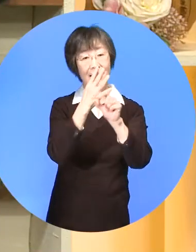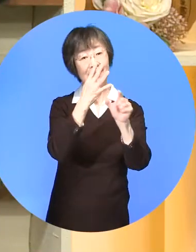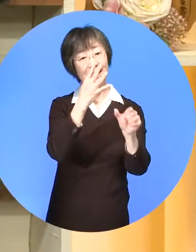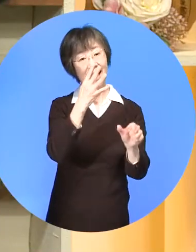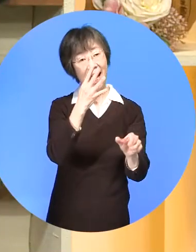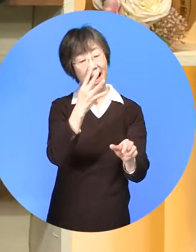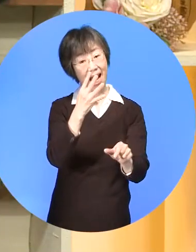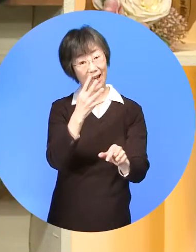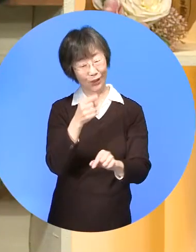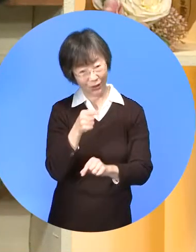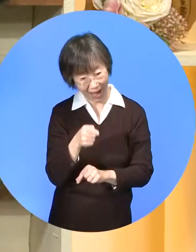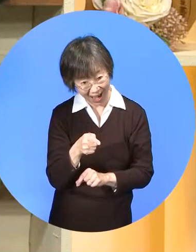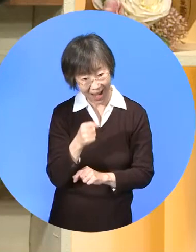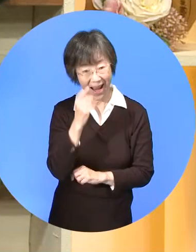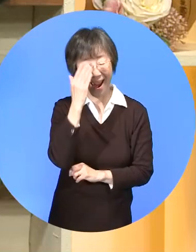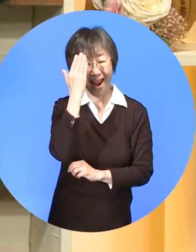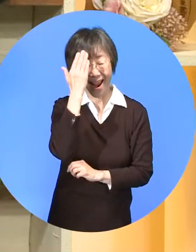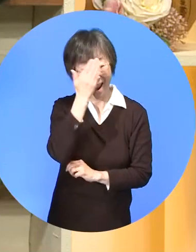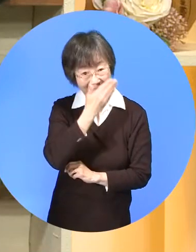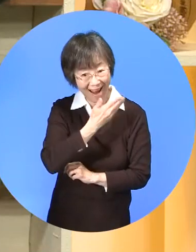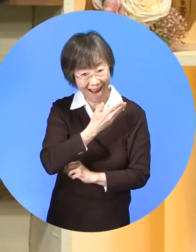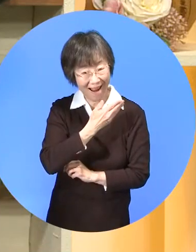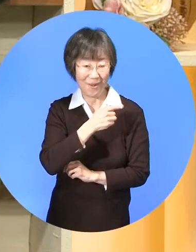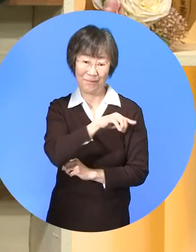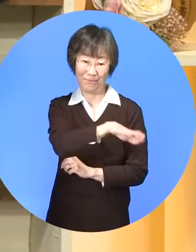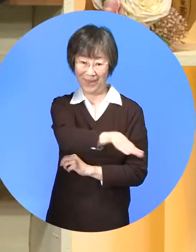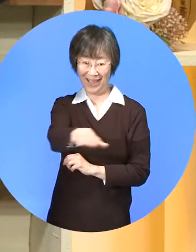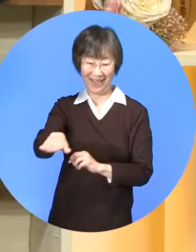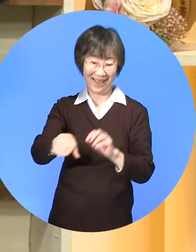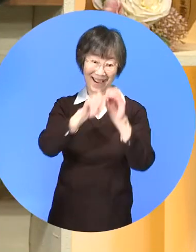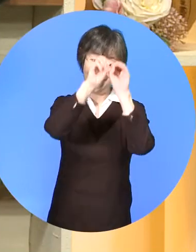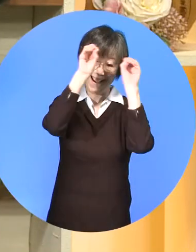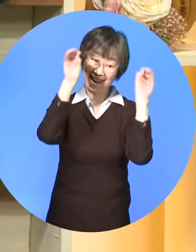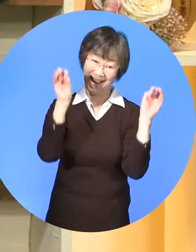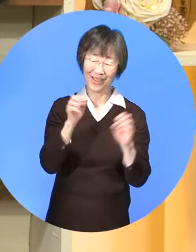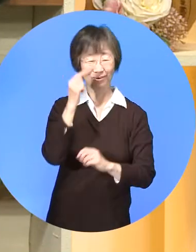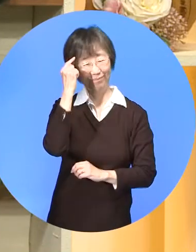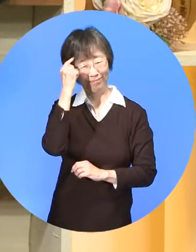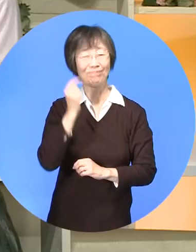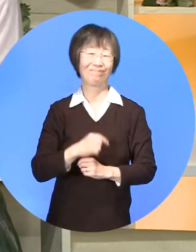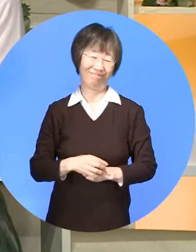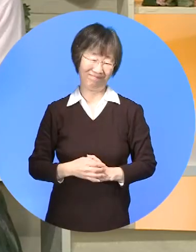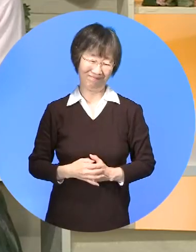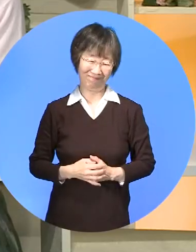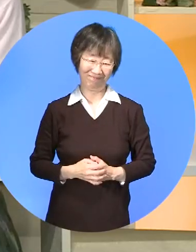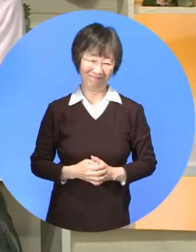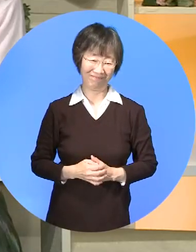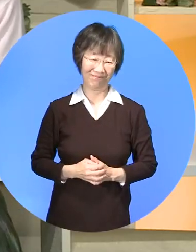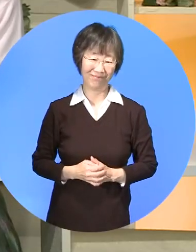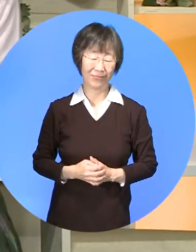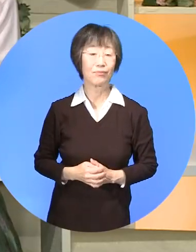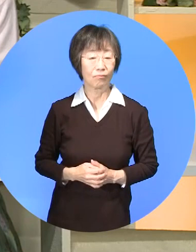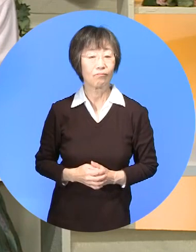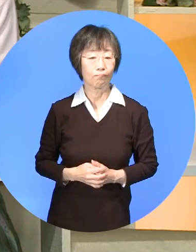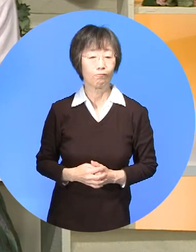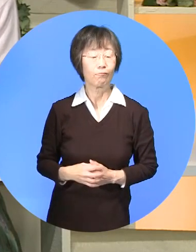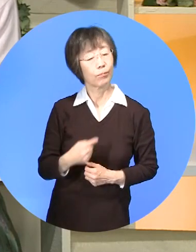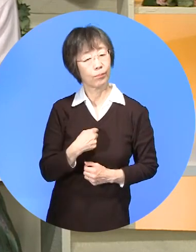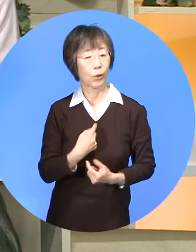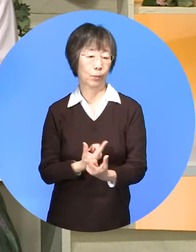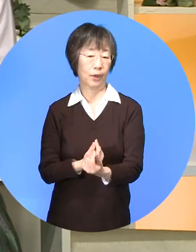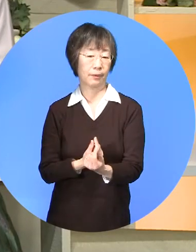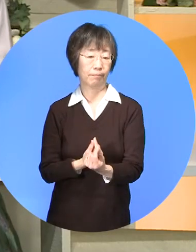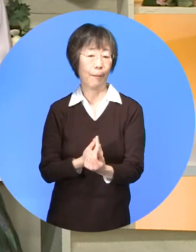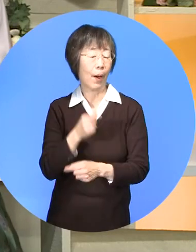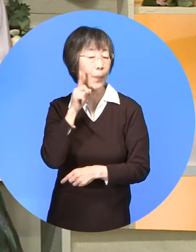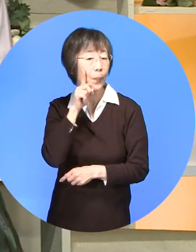ているところから、あ、4月になったんだな、皆さんキラキラ輝いてるなっていうのをすごく感じております。 なるほどね、はい、もう結構もう順